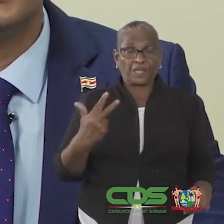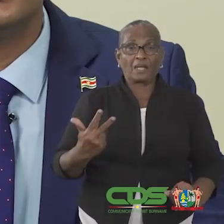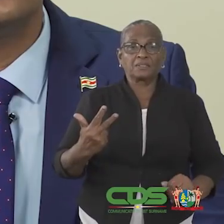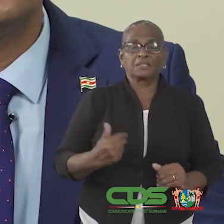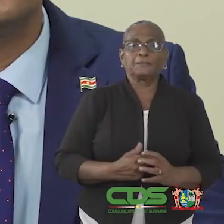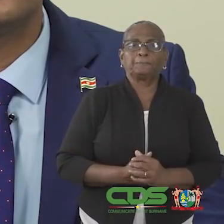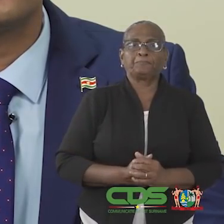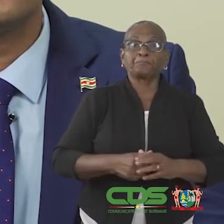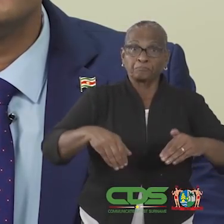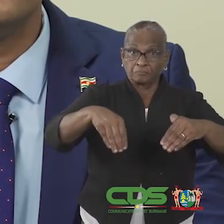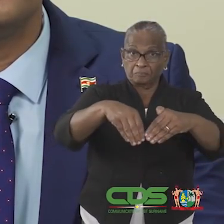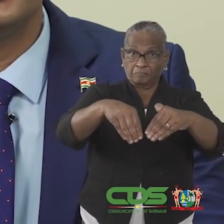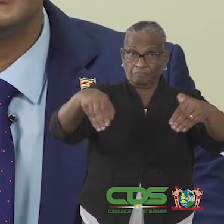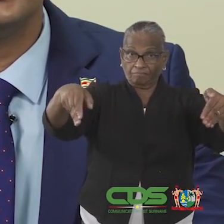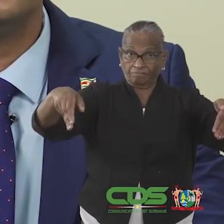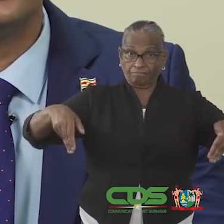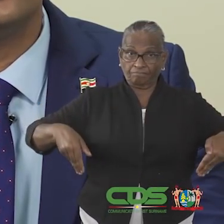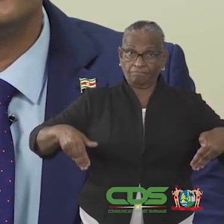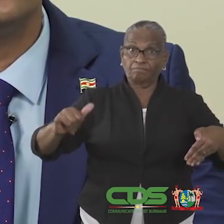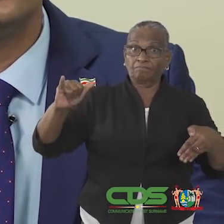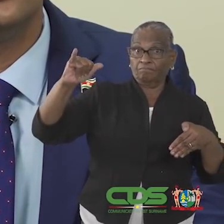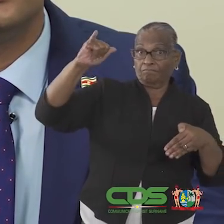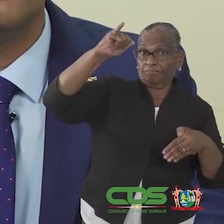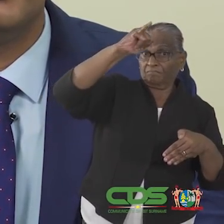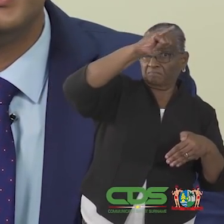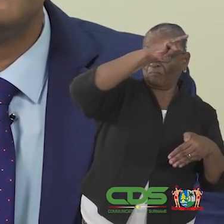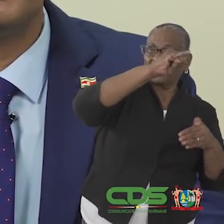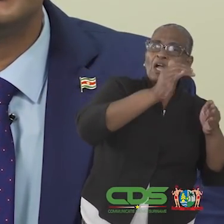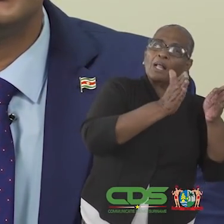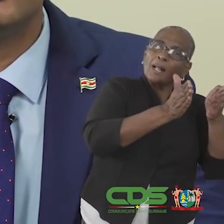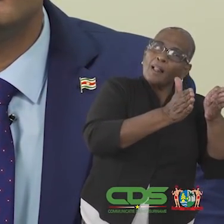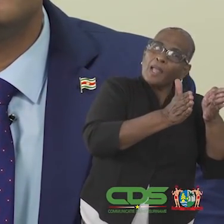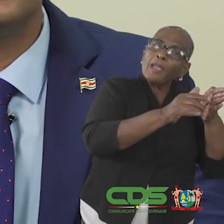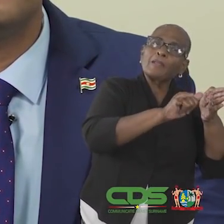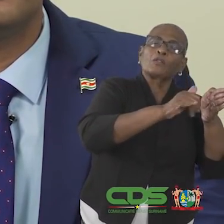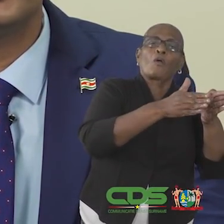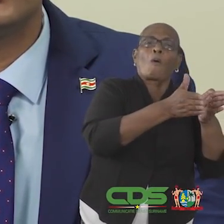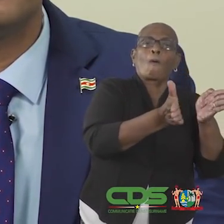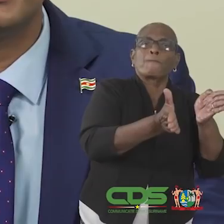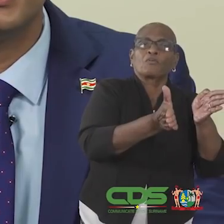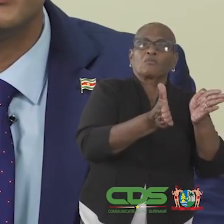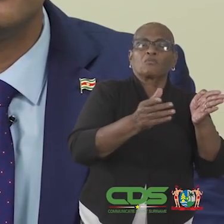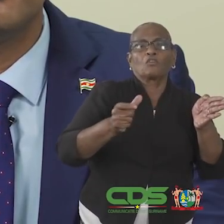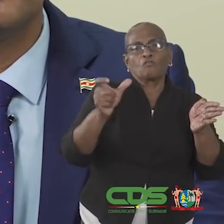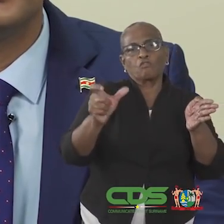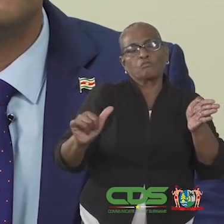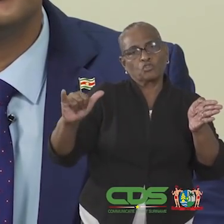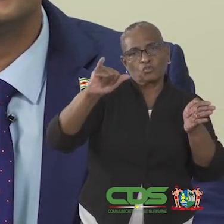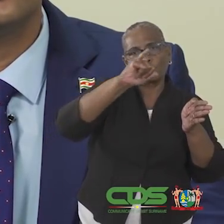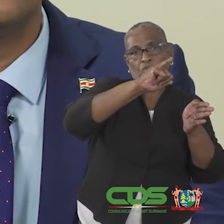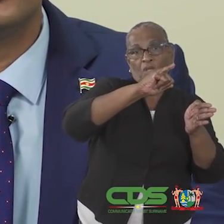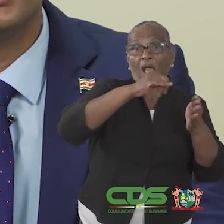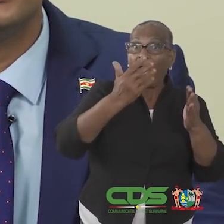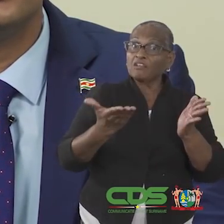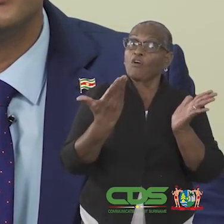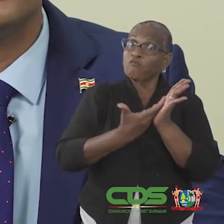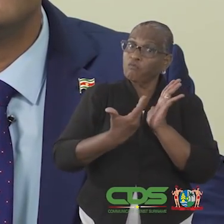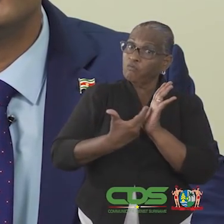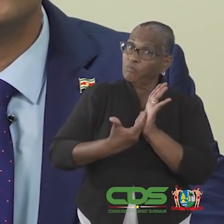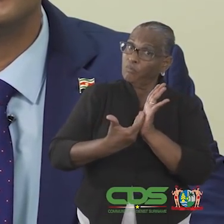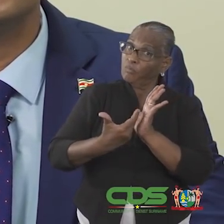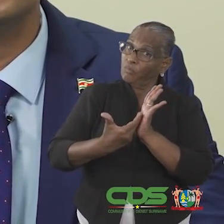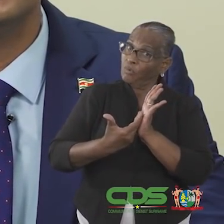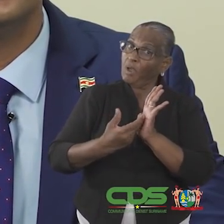Maatregel 8. De grens via de lucht blijft partieel geopend voor personenverkeer. Mits wordt voldaan